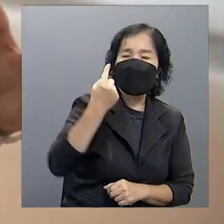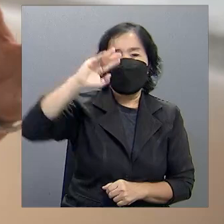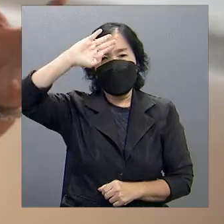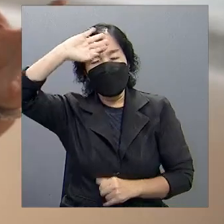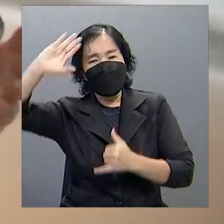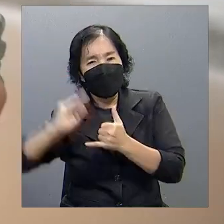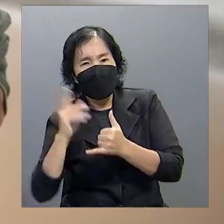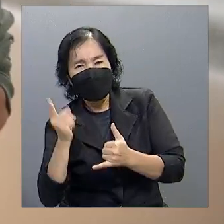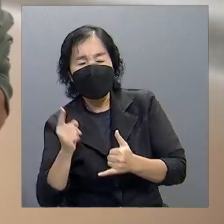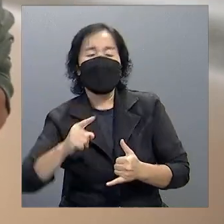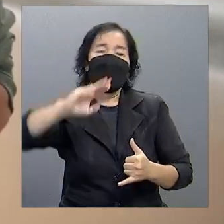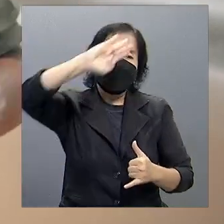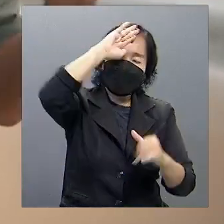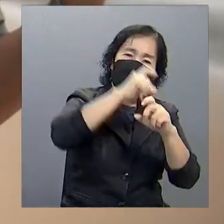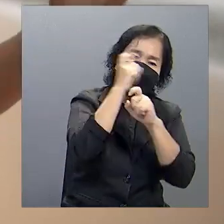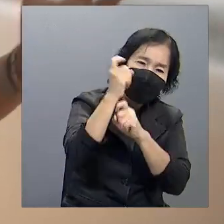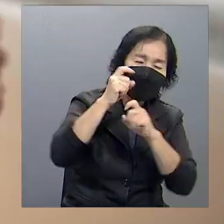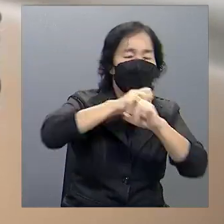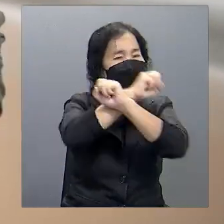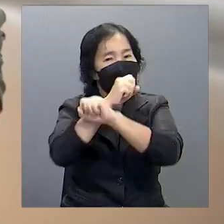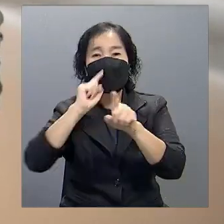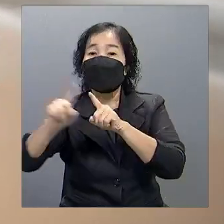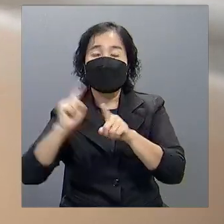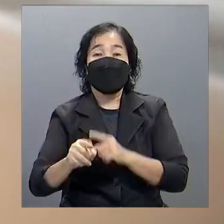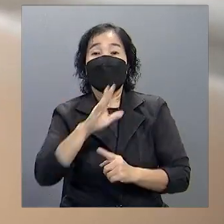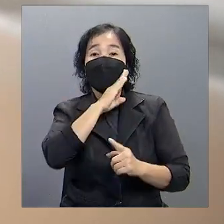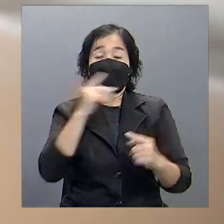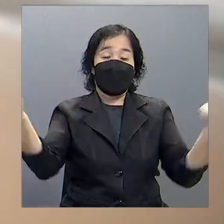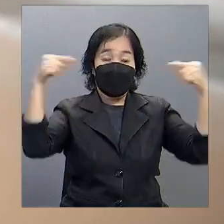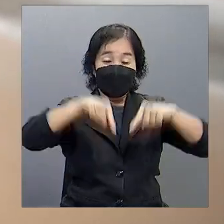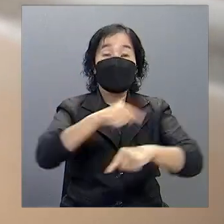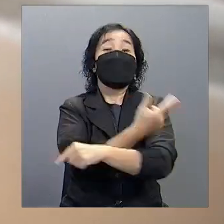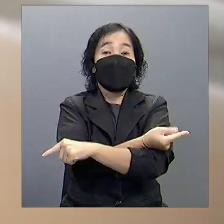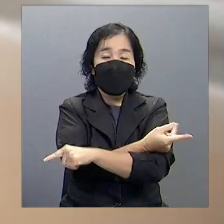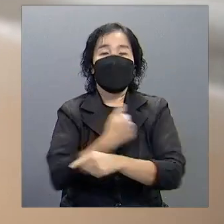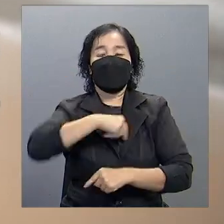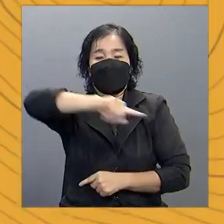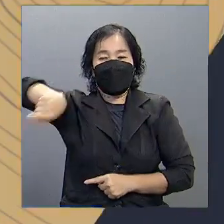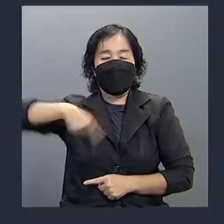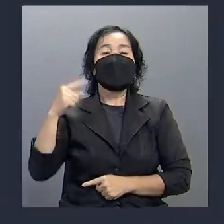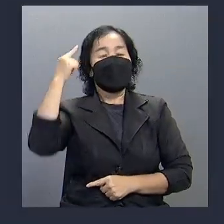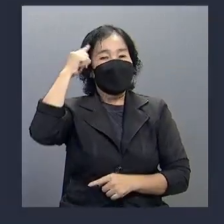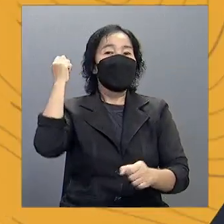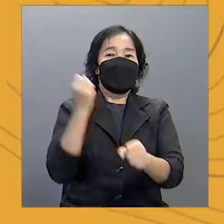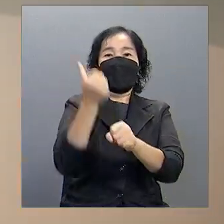ระวังหรือโรคติดต่อร้ายแรงก็ตามแต่นะครับถ้าเข้ามาที่เกาะภูเก็ตแล้วพวกเขาเชื่อเหลือเกินครับว่าพวกเขาเอาอยู